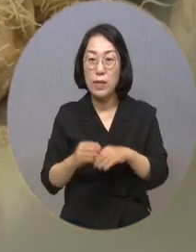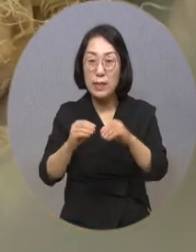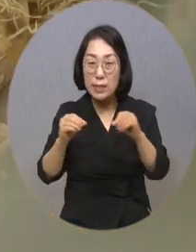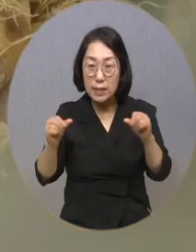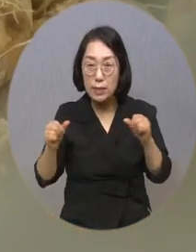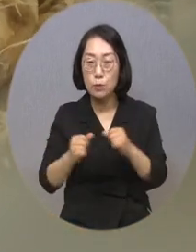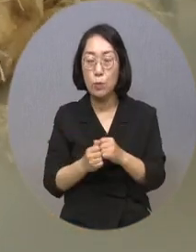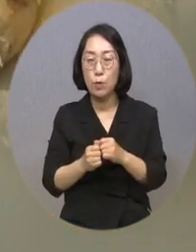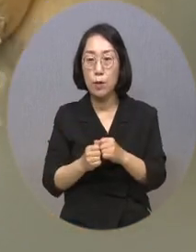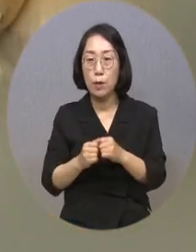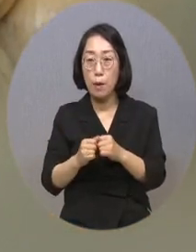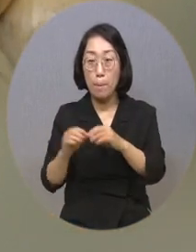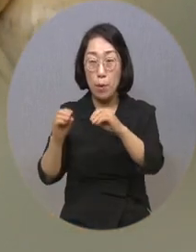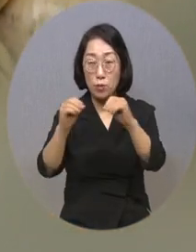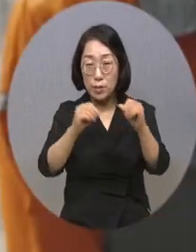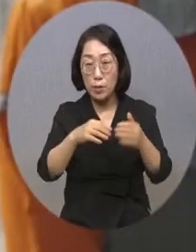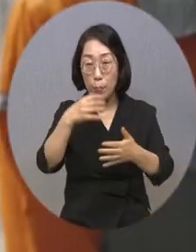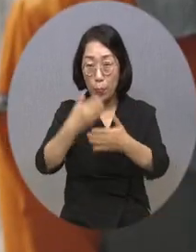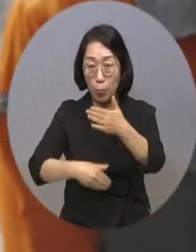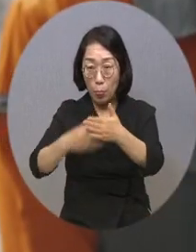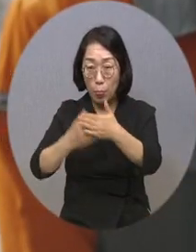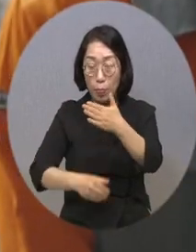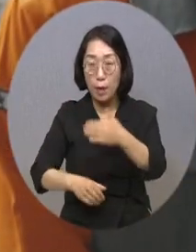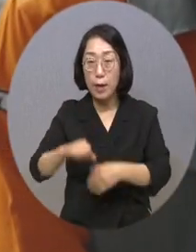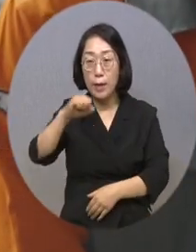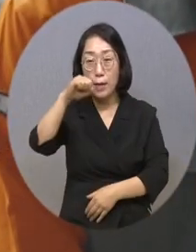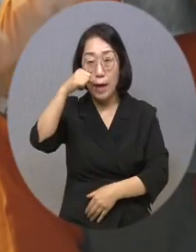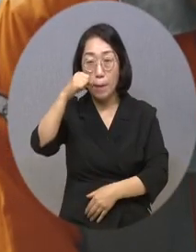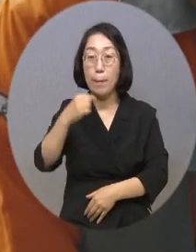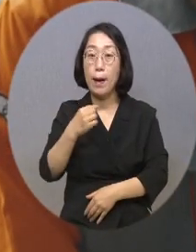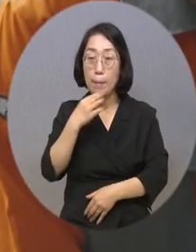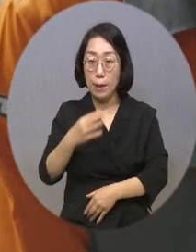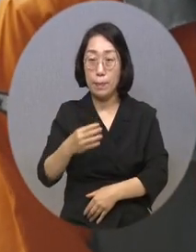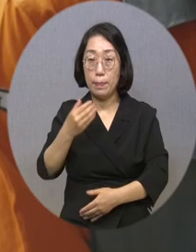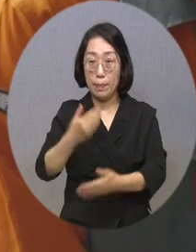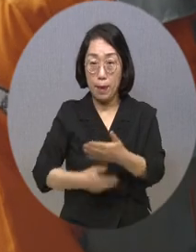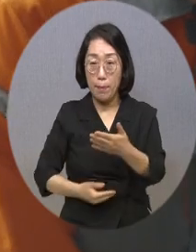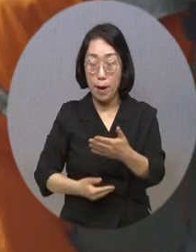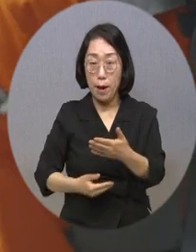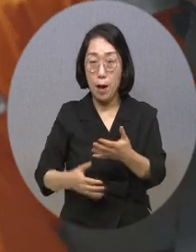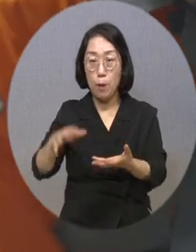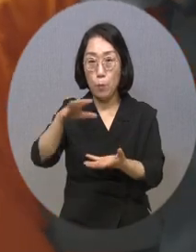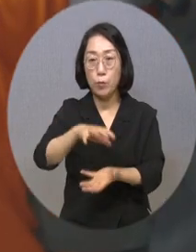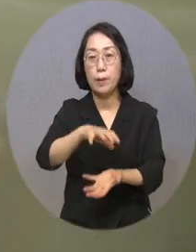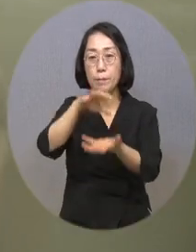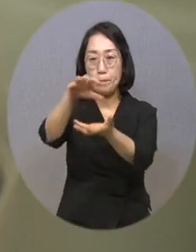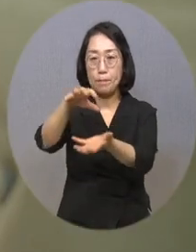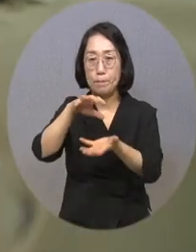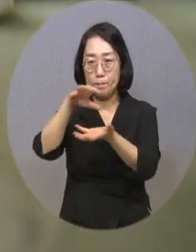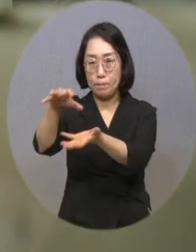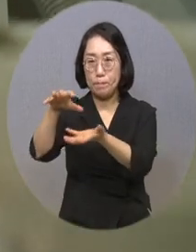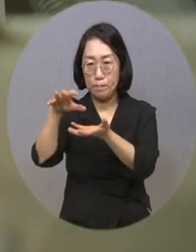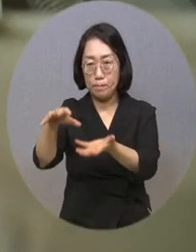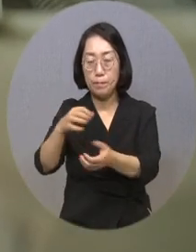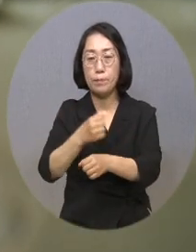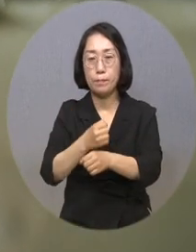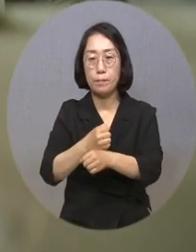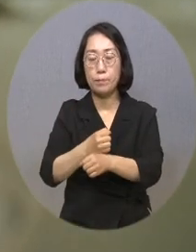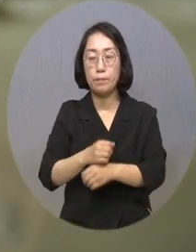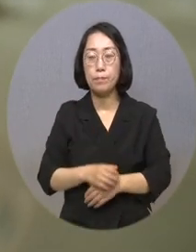같은 것들은 밑으로 다 빠지고 양파만 네, 양파만 포장해서 나가는 곳이에요.